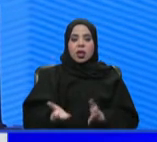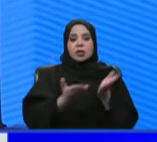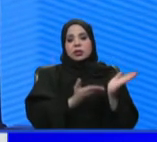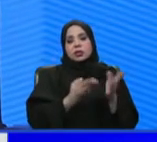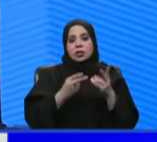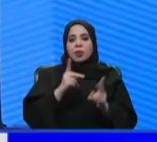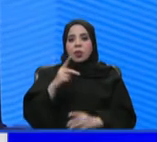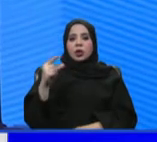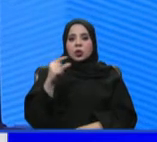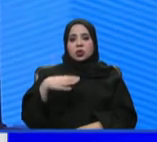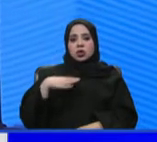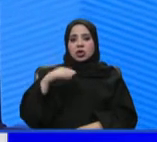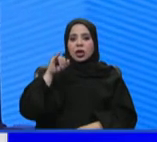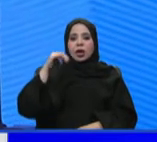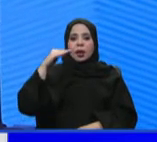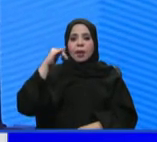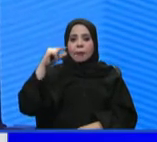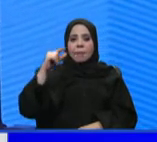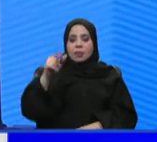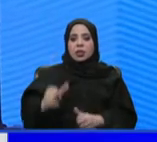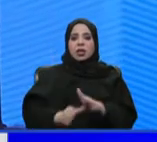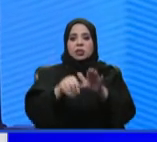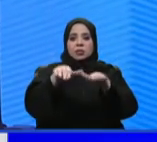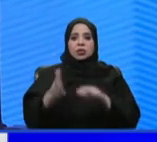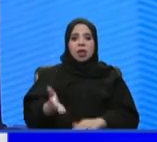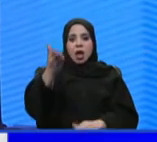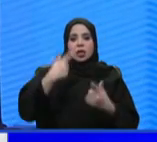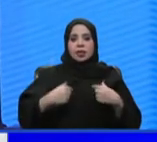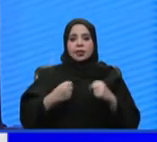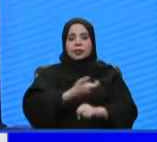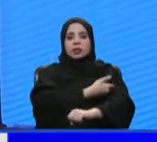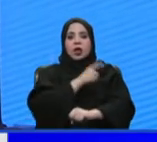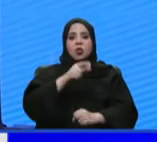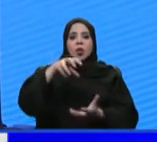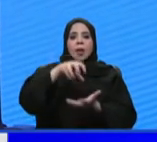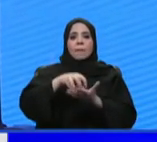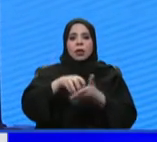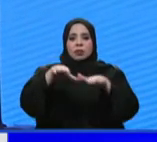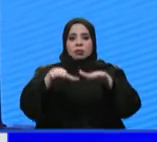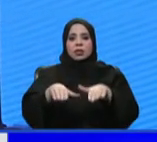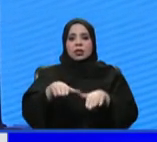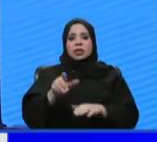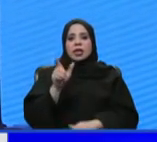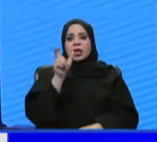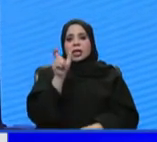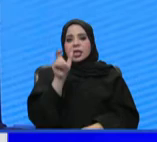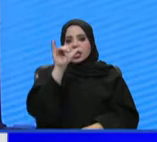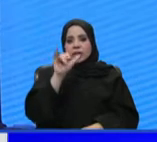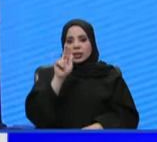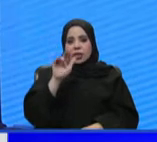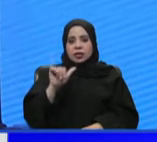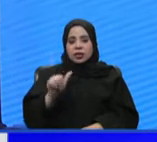استقبل معالي الفريق طبيب الشيخ محمد بن عبد الله الخليفة رئيس مجلس الأعلى للصحة في مقر المجلس سعادة السيد